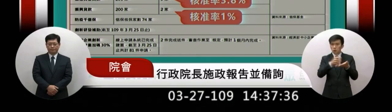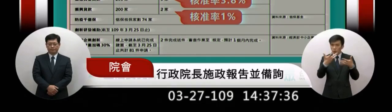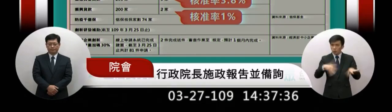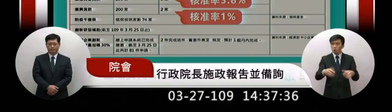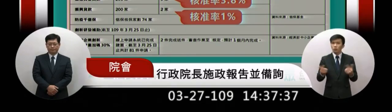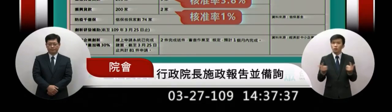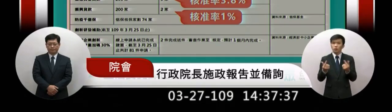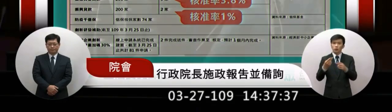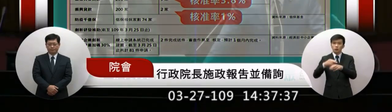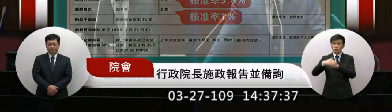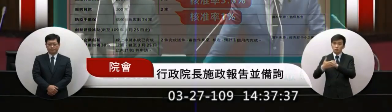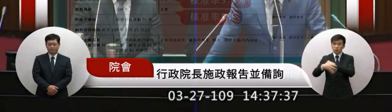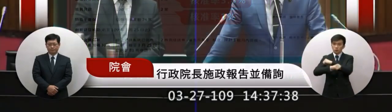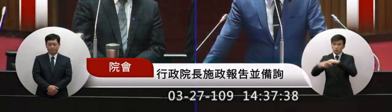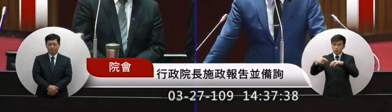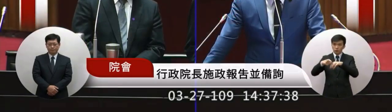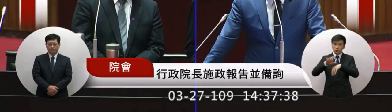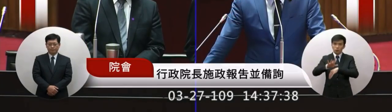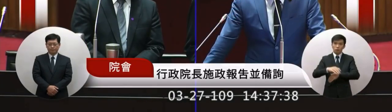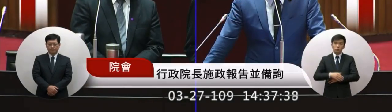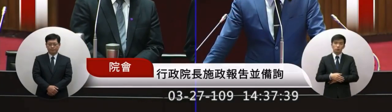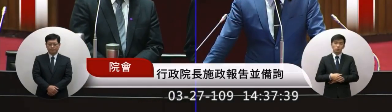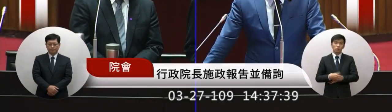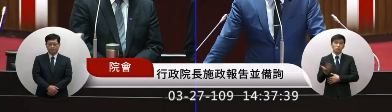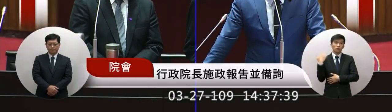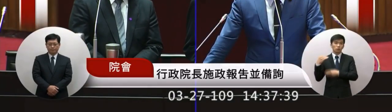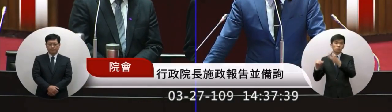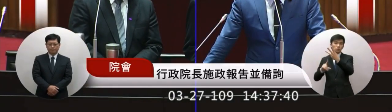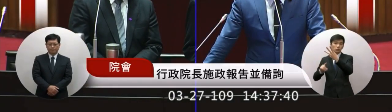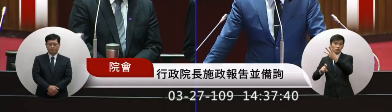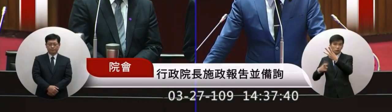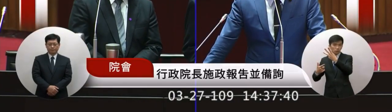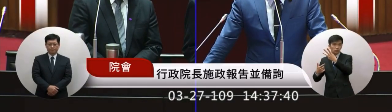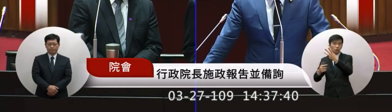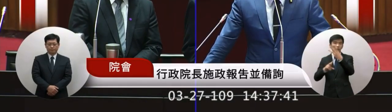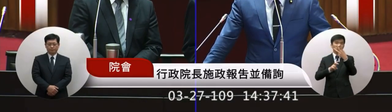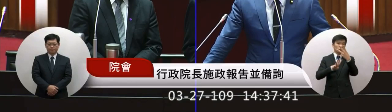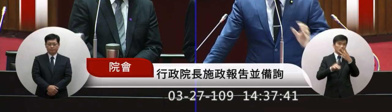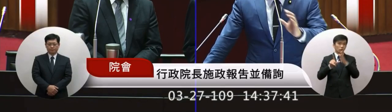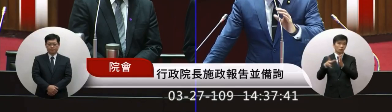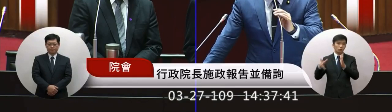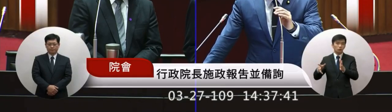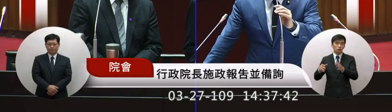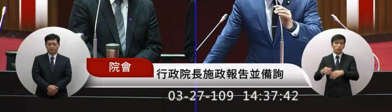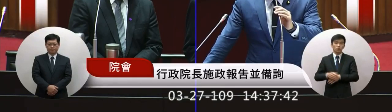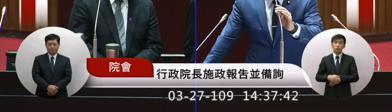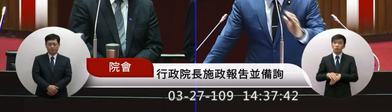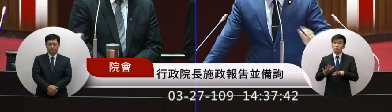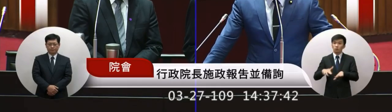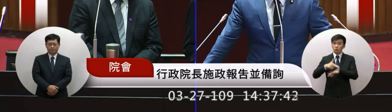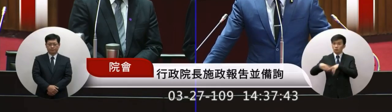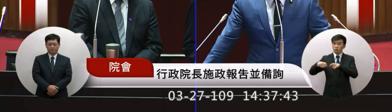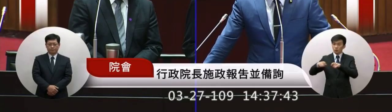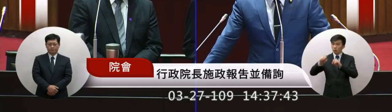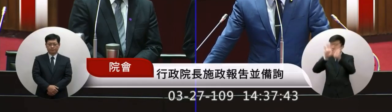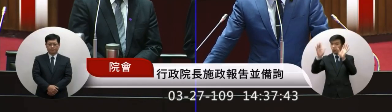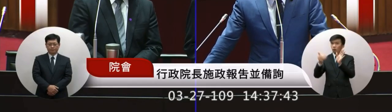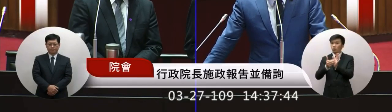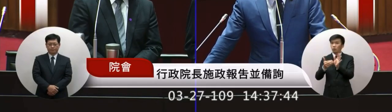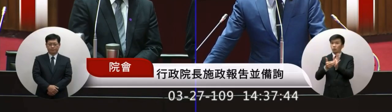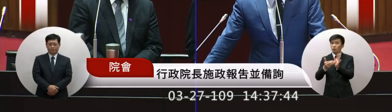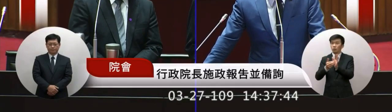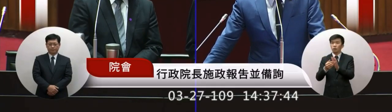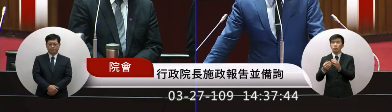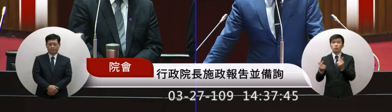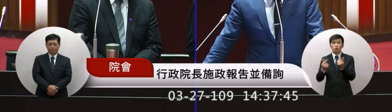基金，从3月16号起到3月24号止，因为我们这次的纾困的实施要点已经出来了，那包括这个